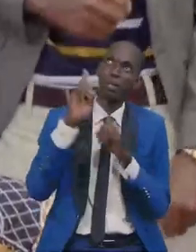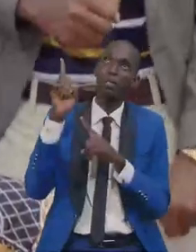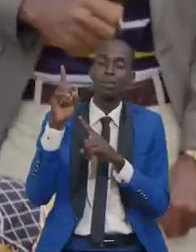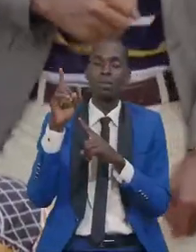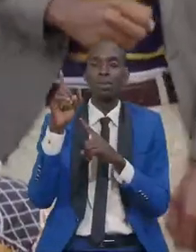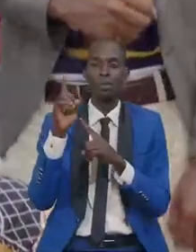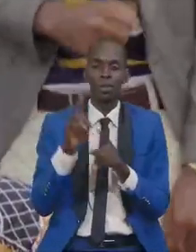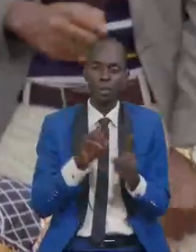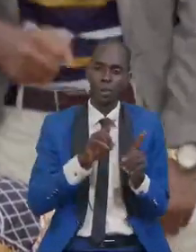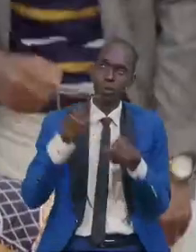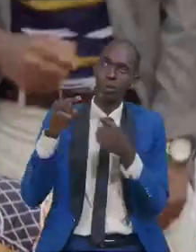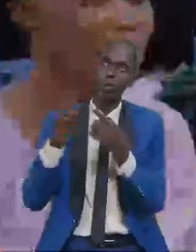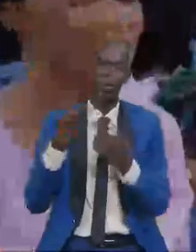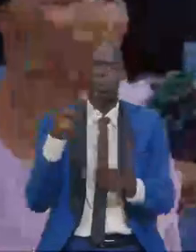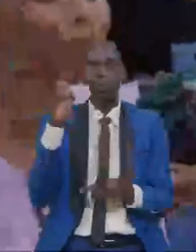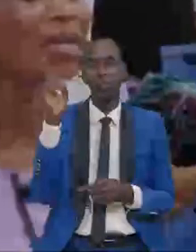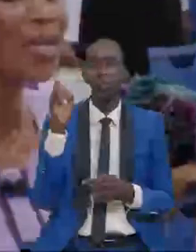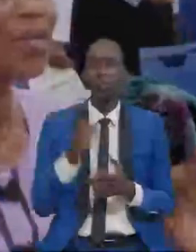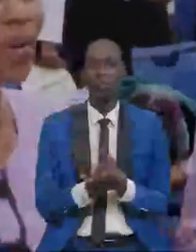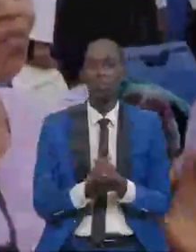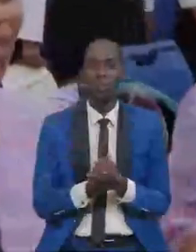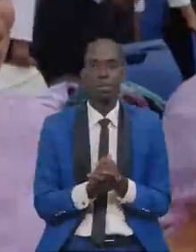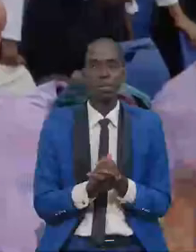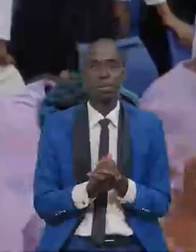Réponds. Viens.